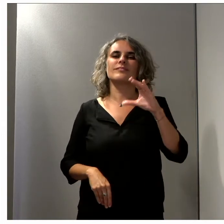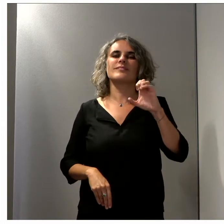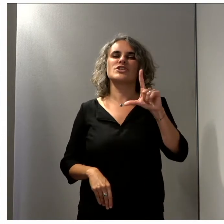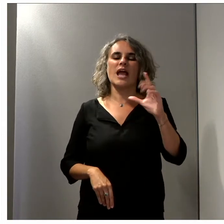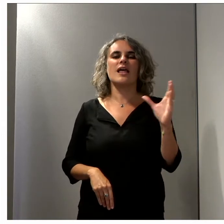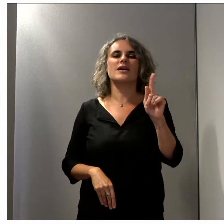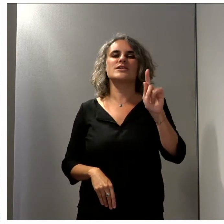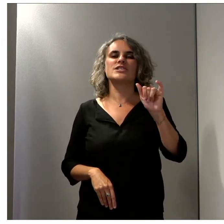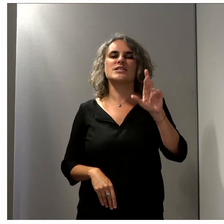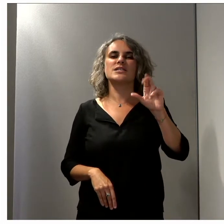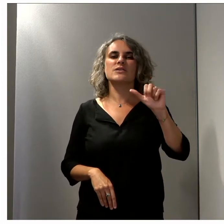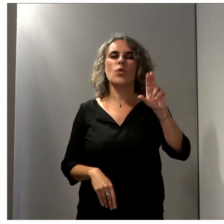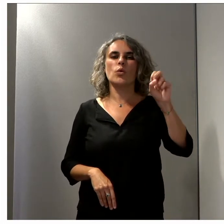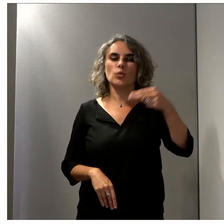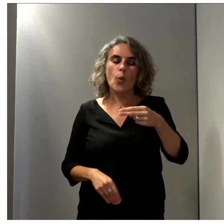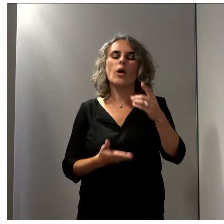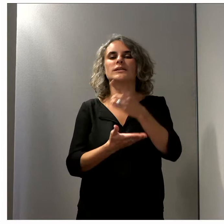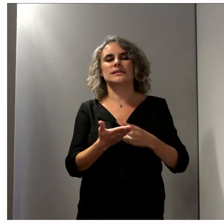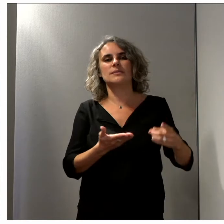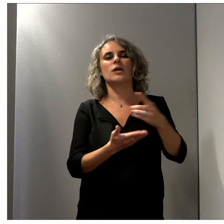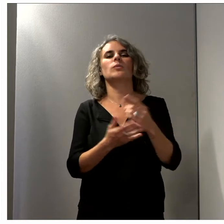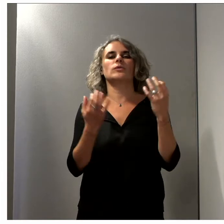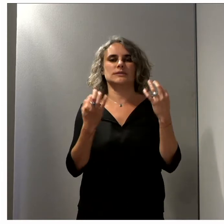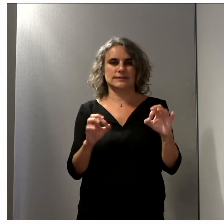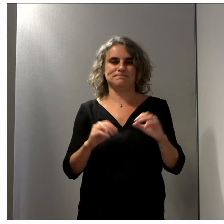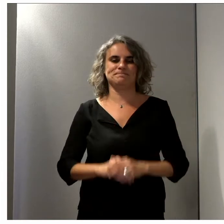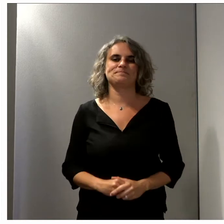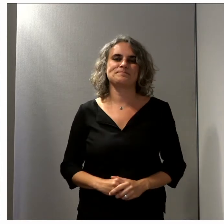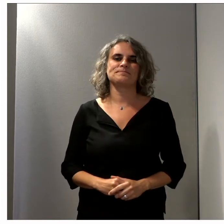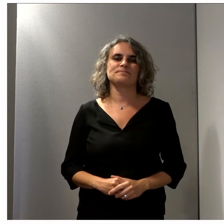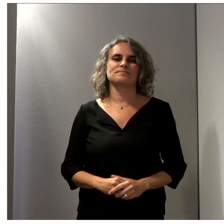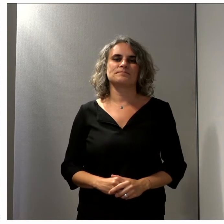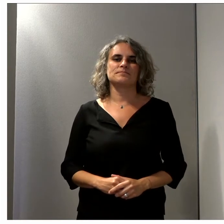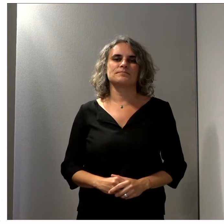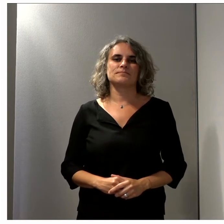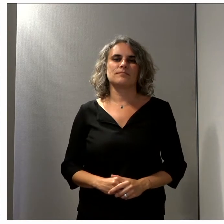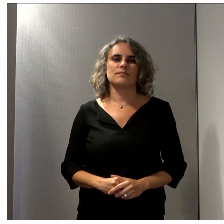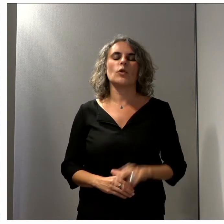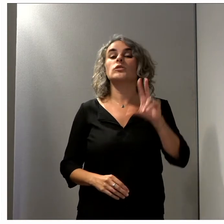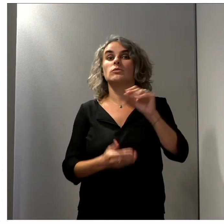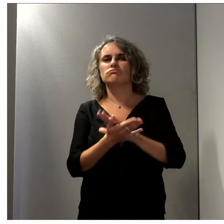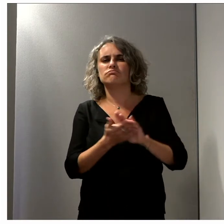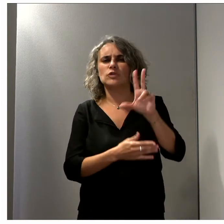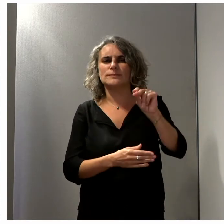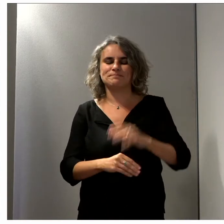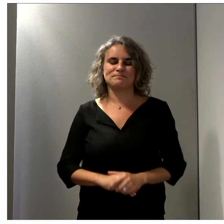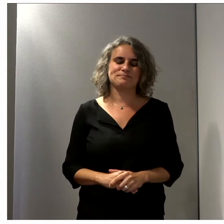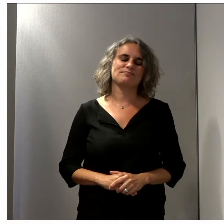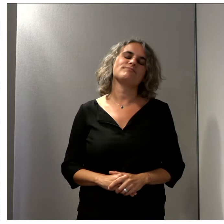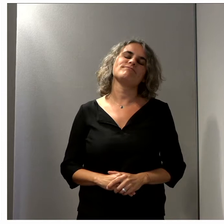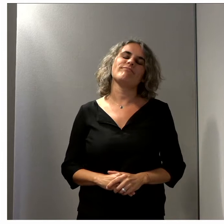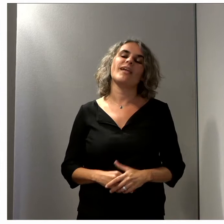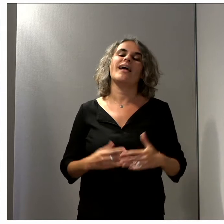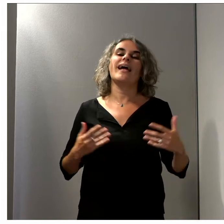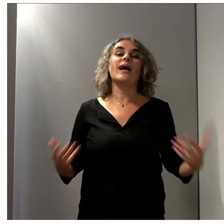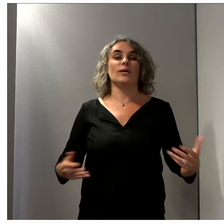Giraudon du département du Gard. Et je laisse la parole à Anne-Claude parce que j'ai déjà dû